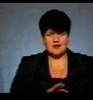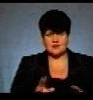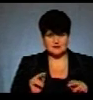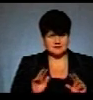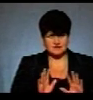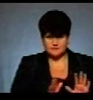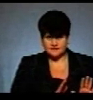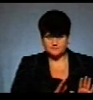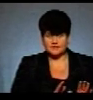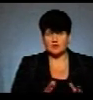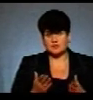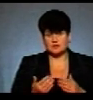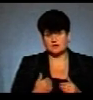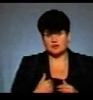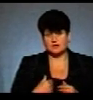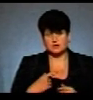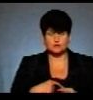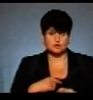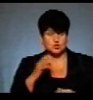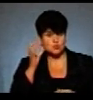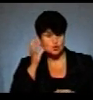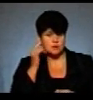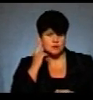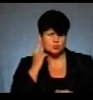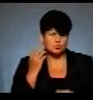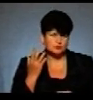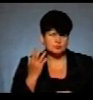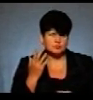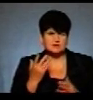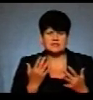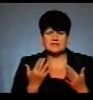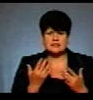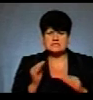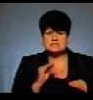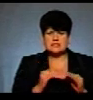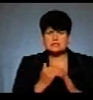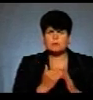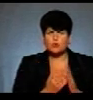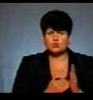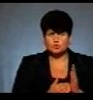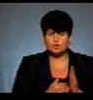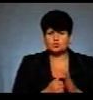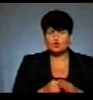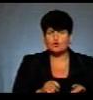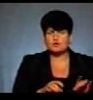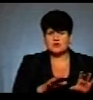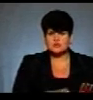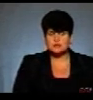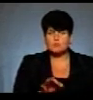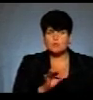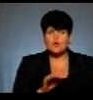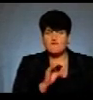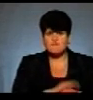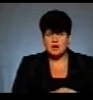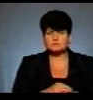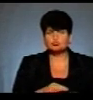Але от я собі слухала і думаю, як на кількість складених протоколів, так, до рішень вже про факт